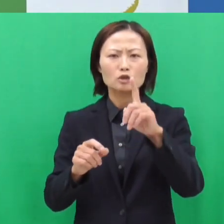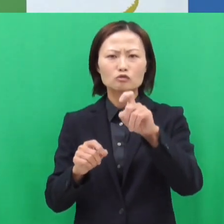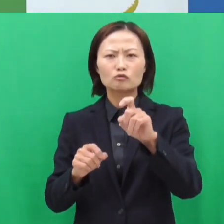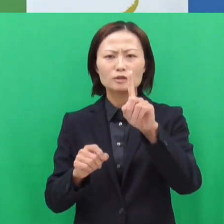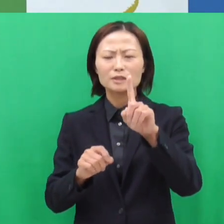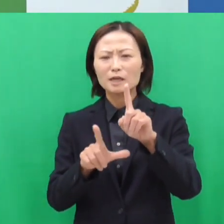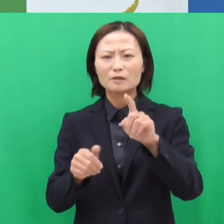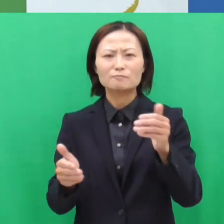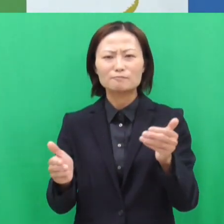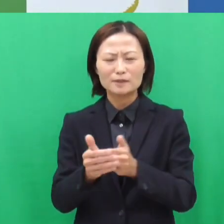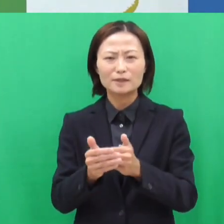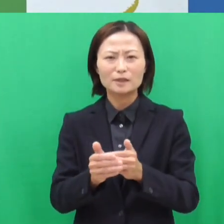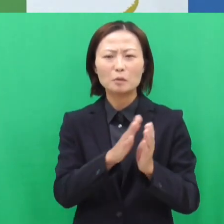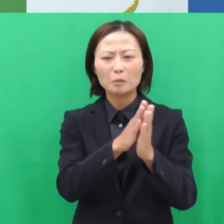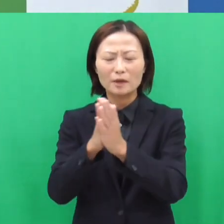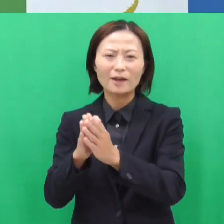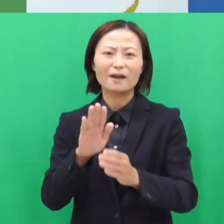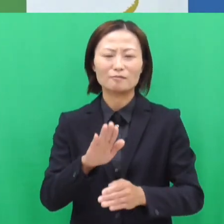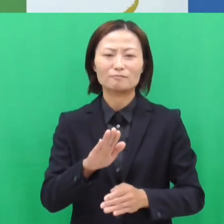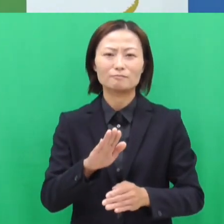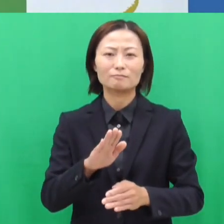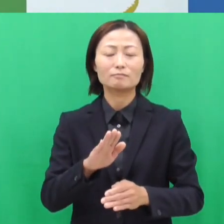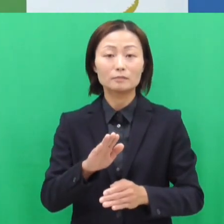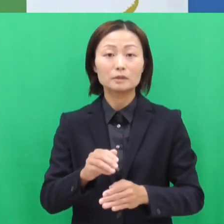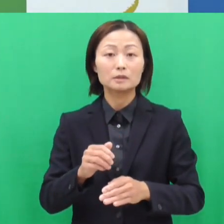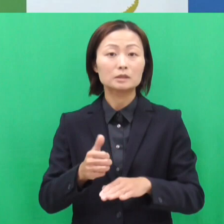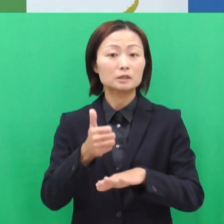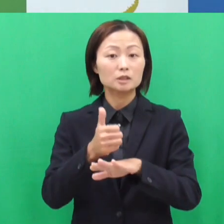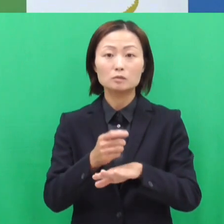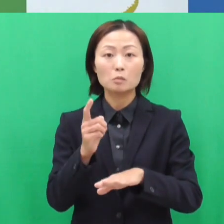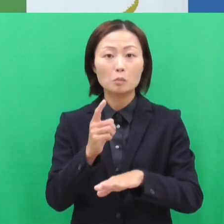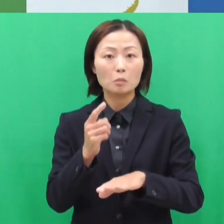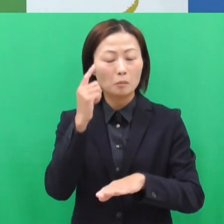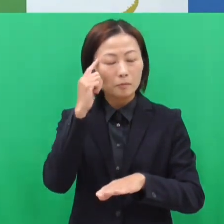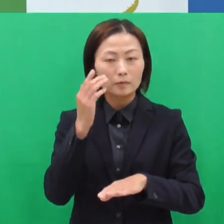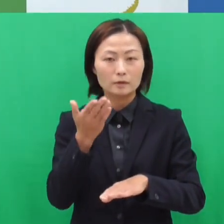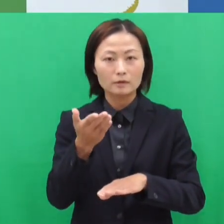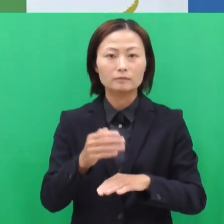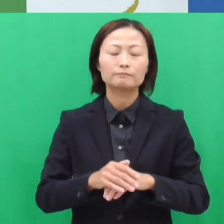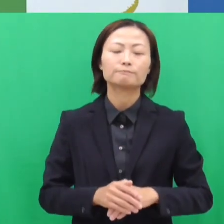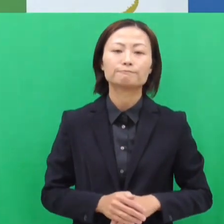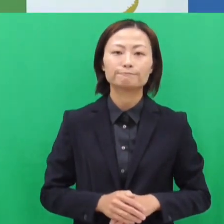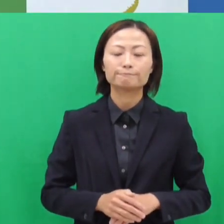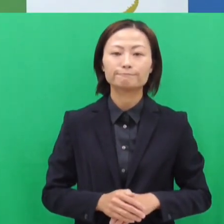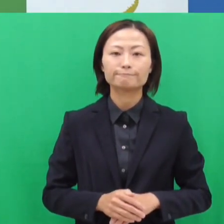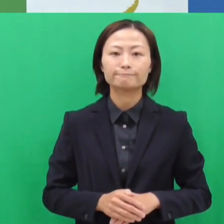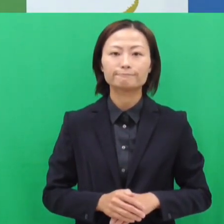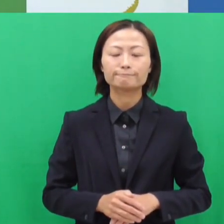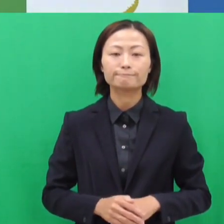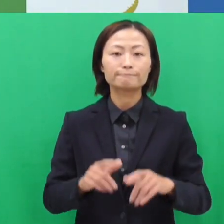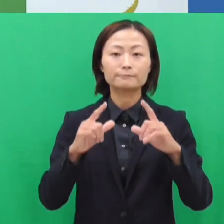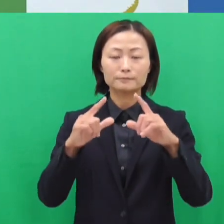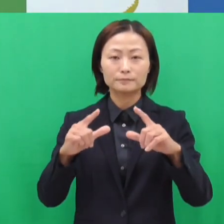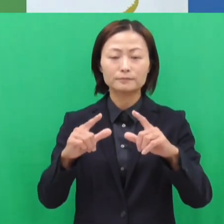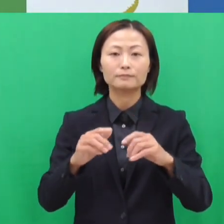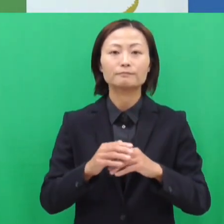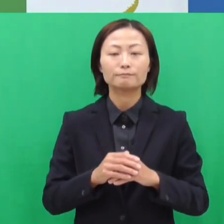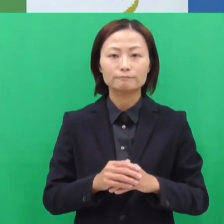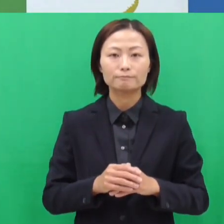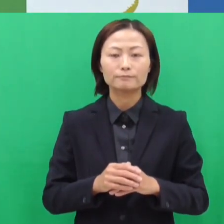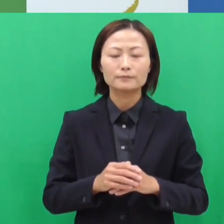としては講演会見で現段階でどうにもいますはいこれを示し